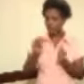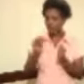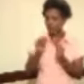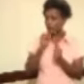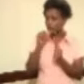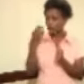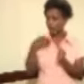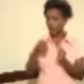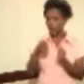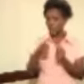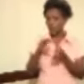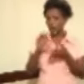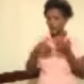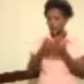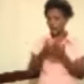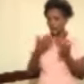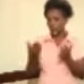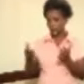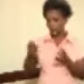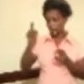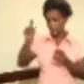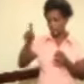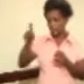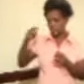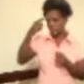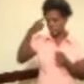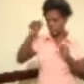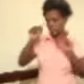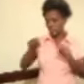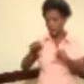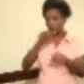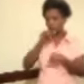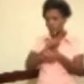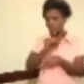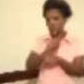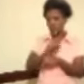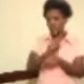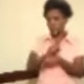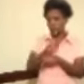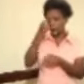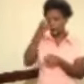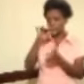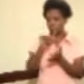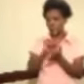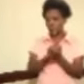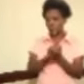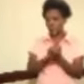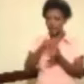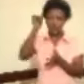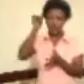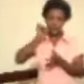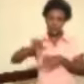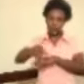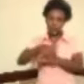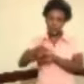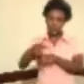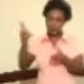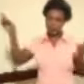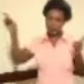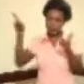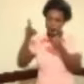il n'est pas des conditions nécessaires pour le travail. Et pas plus tard que hier soir, moi rencontré un policier qui montrait mon carte de